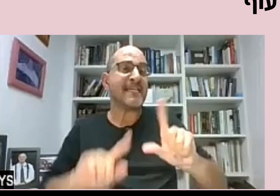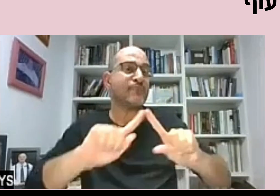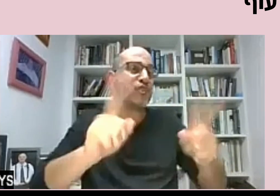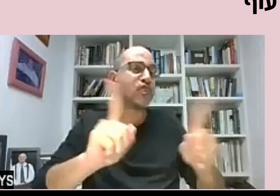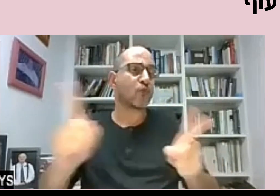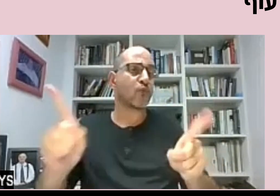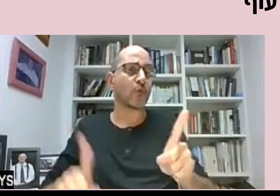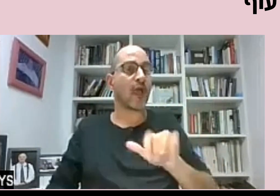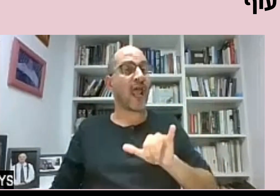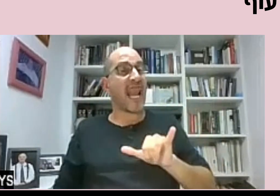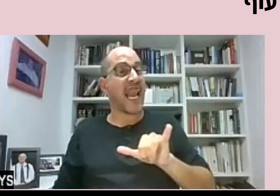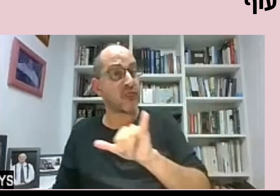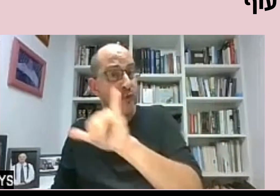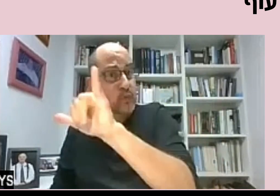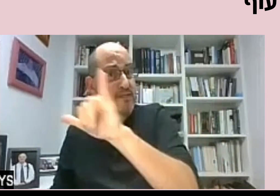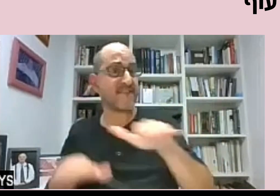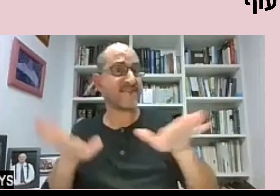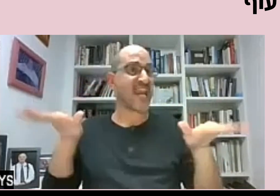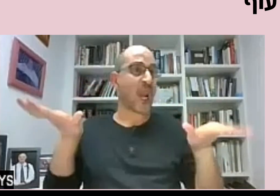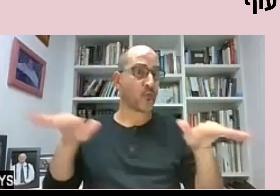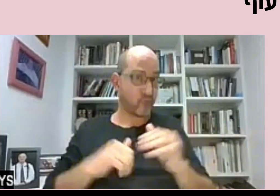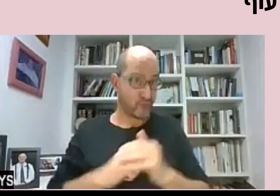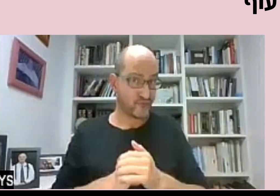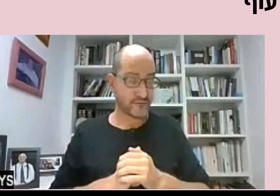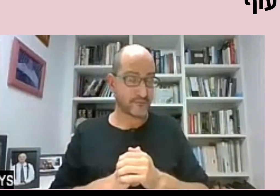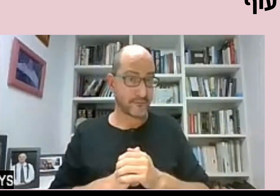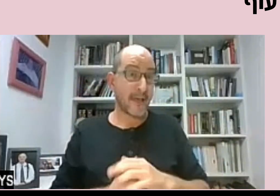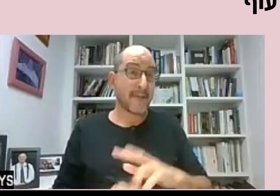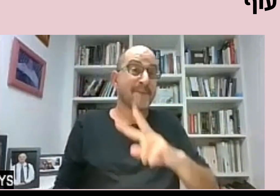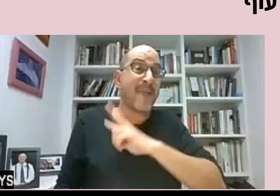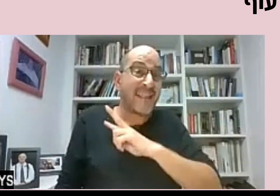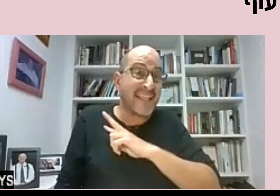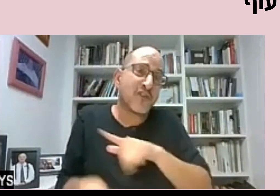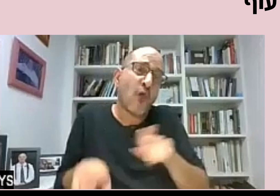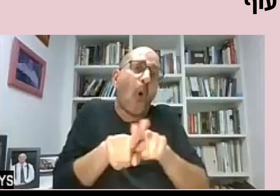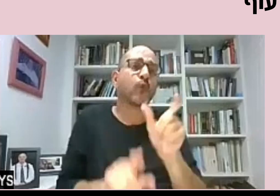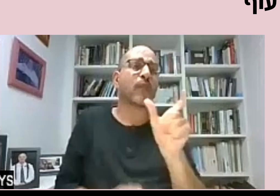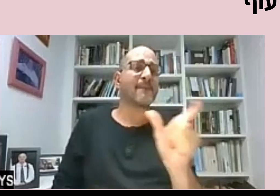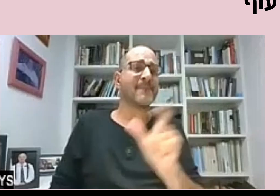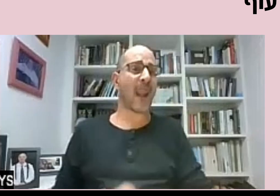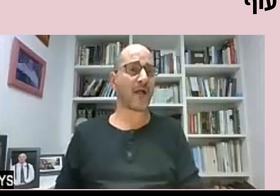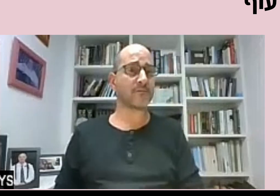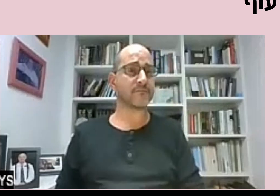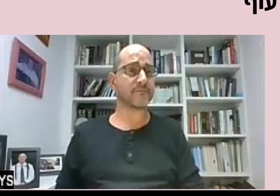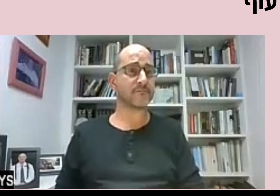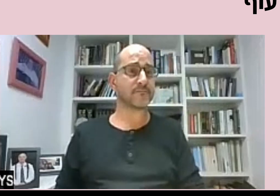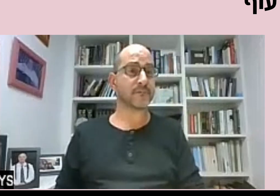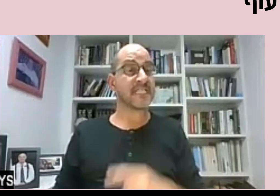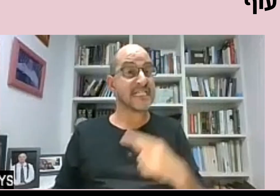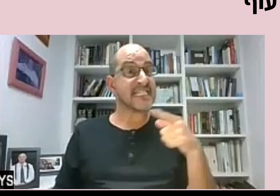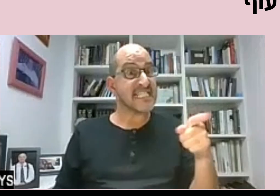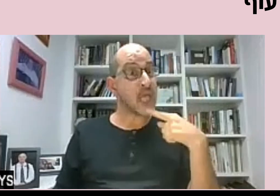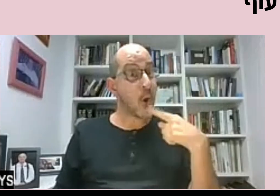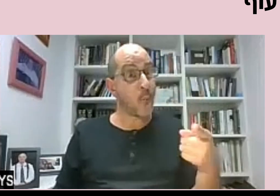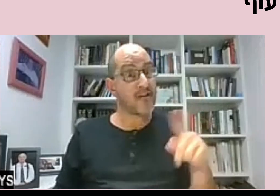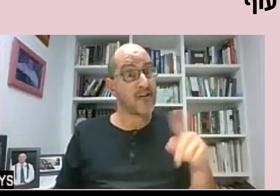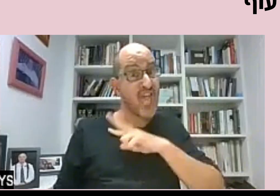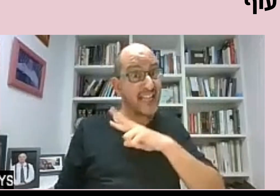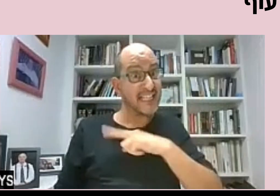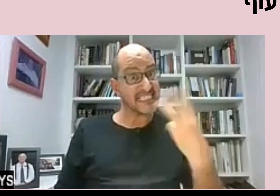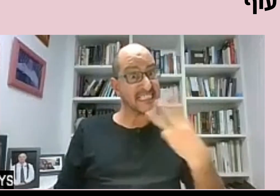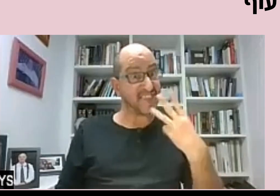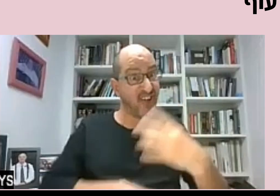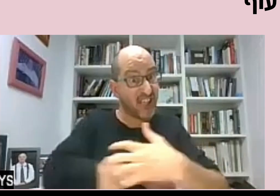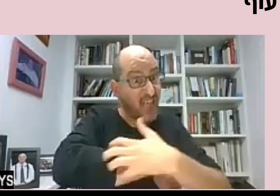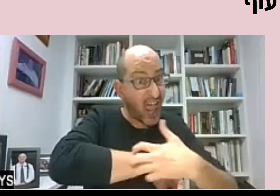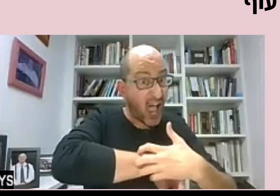בעברית יש שתי מילים שונות, יש לטוס ויש לעוף, אוקיי? באנגלית אותה מילה. זה